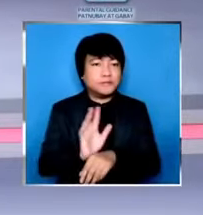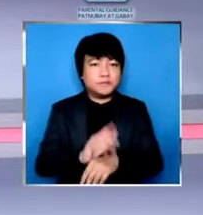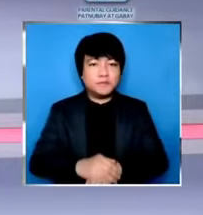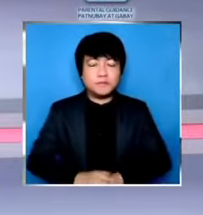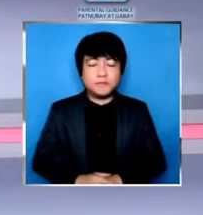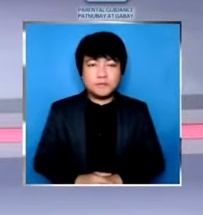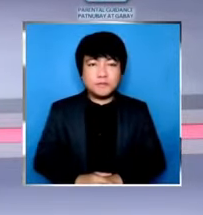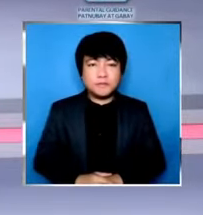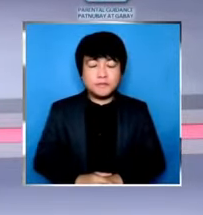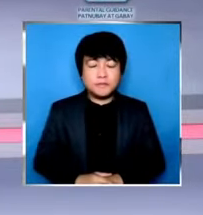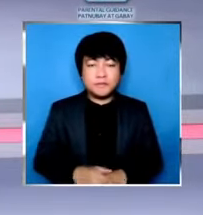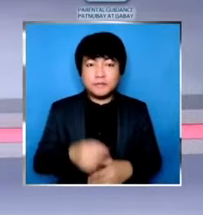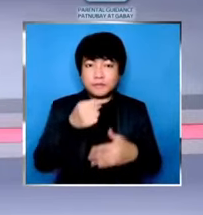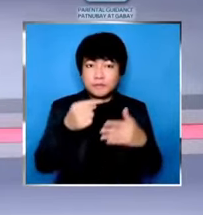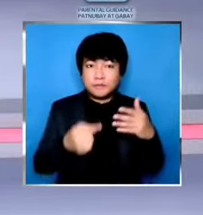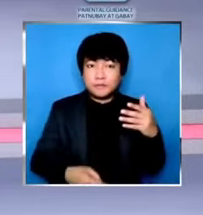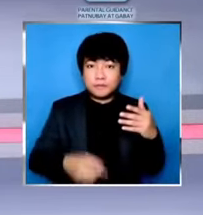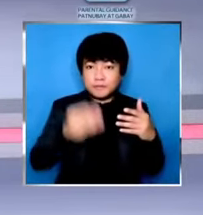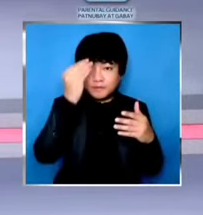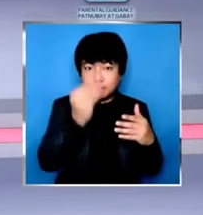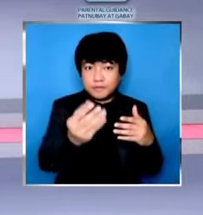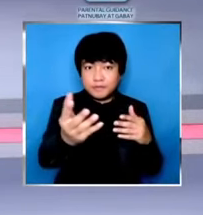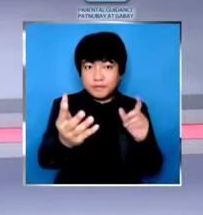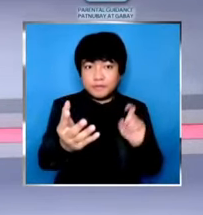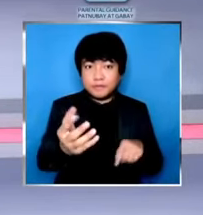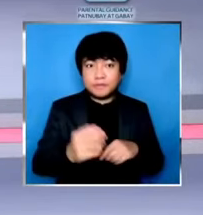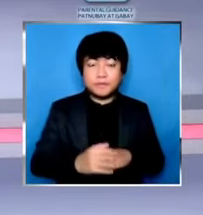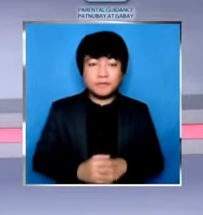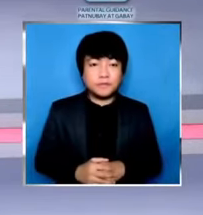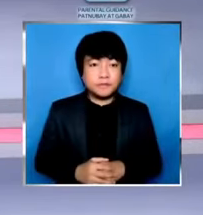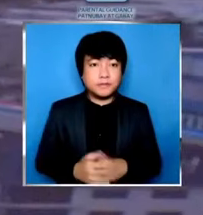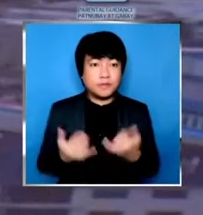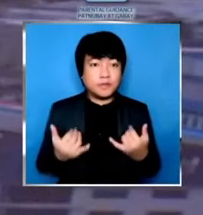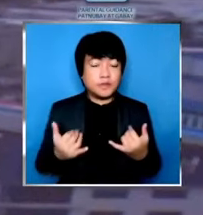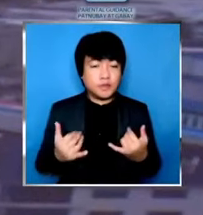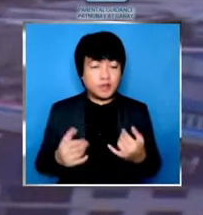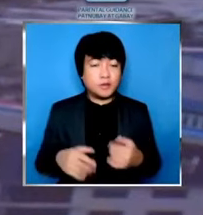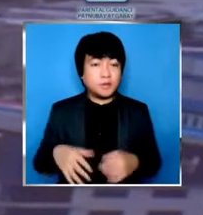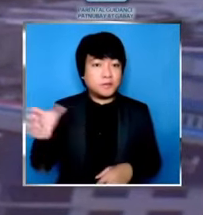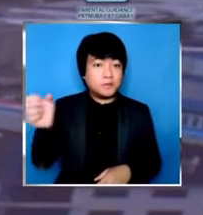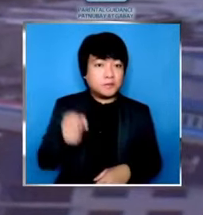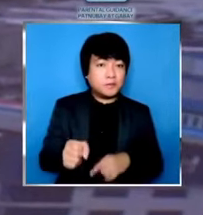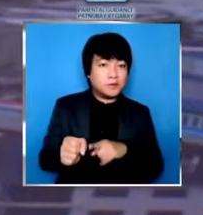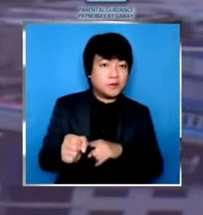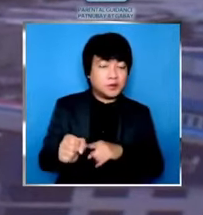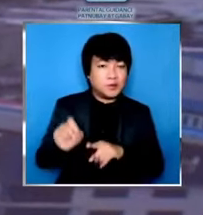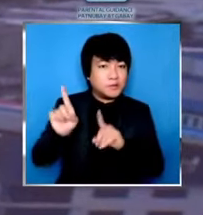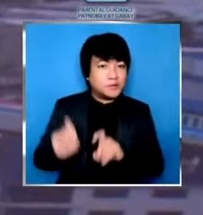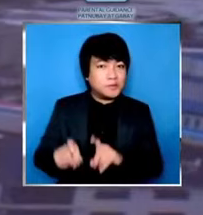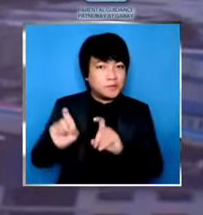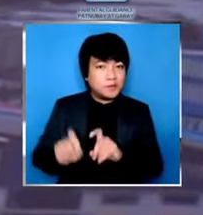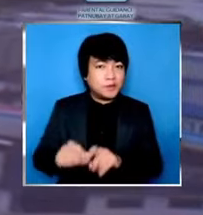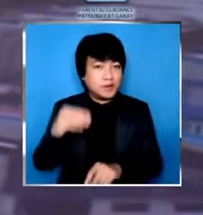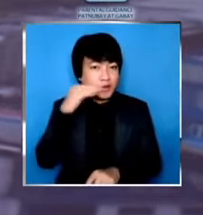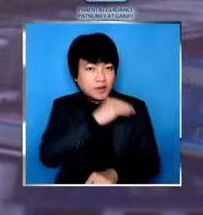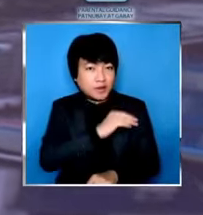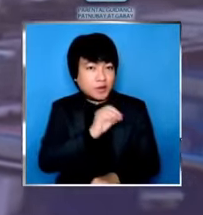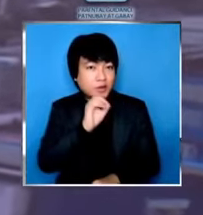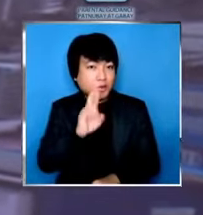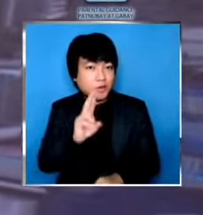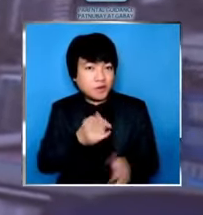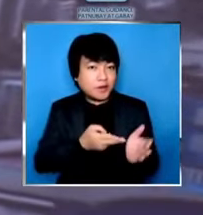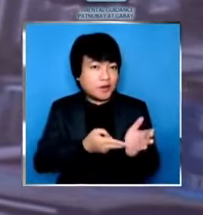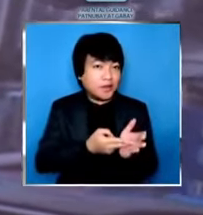Heto pa mga dapat, alam mo, ang sunod na sasalang sa ating lie detector test, mahigit 2 dekada na sa politika at